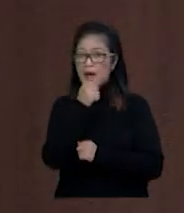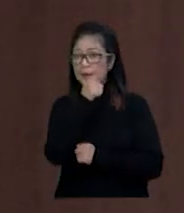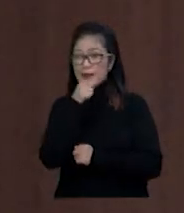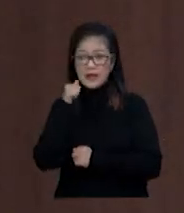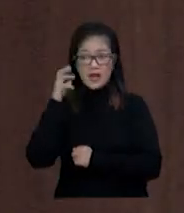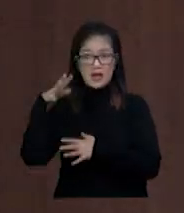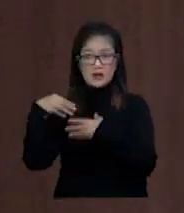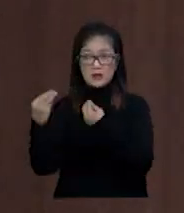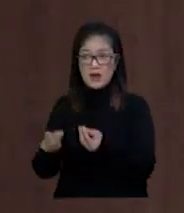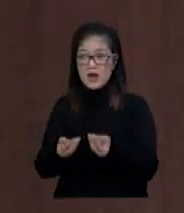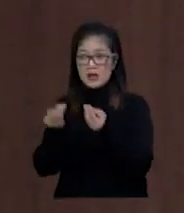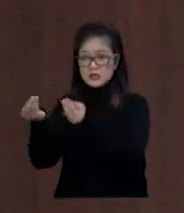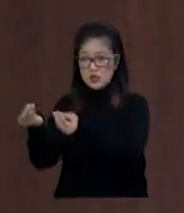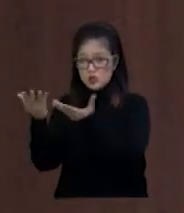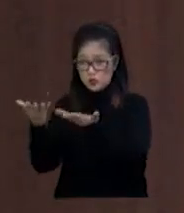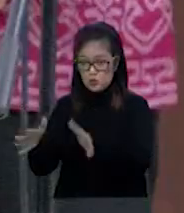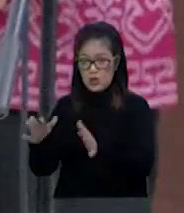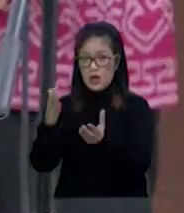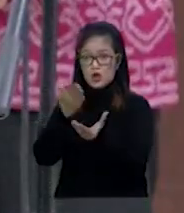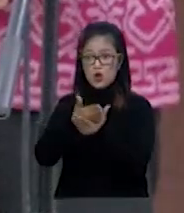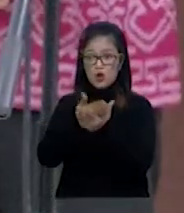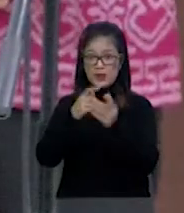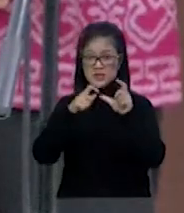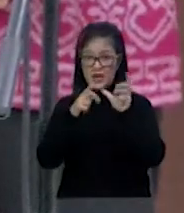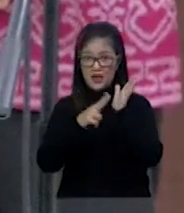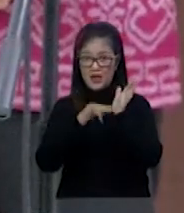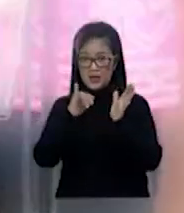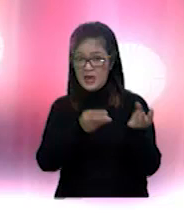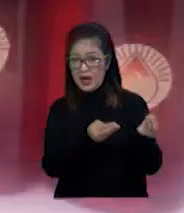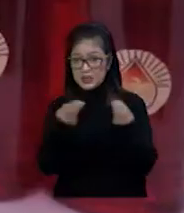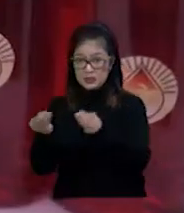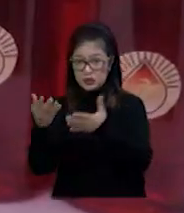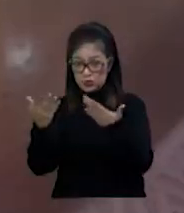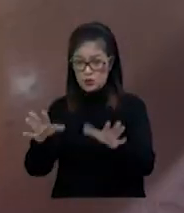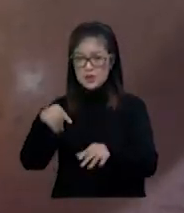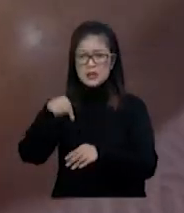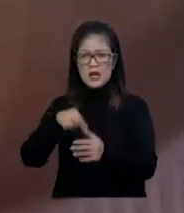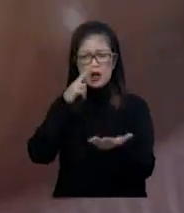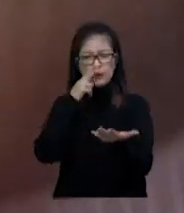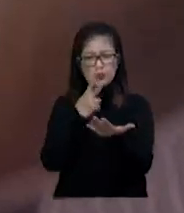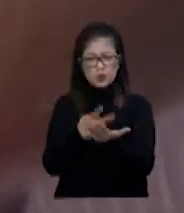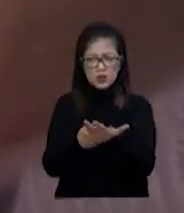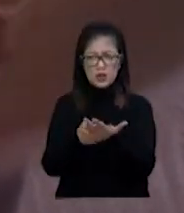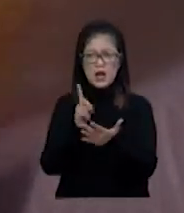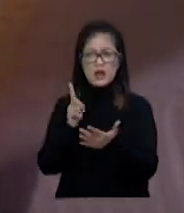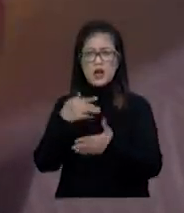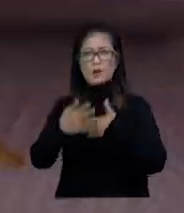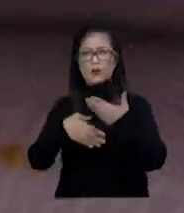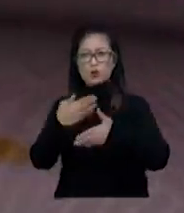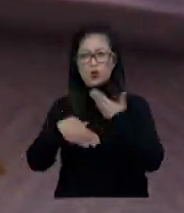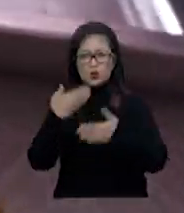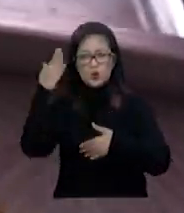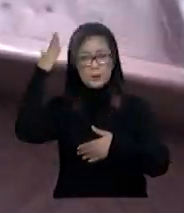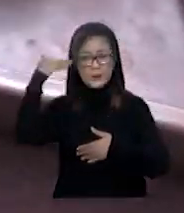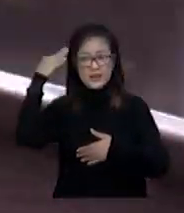keluarnya dokumen SNI menandai dimulainya produksi minyak makan merah di tiga wilayah pailoting yaitu Kalimantan Tengah Kalimantan